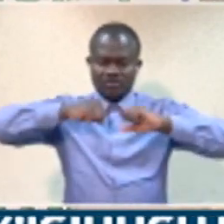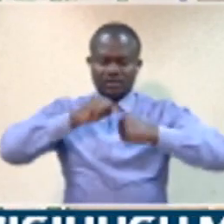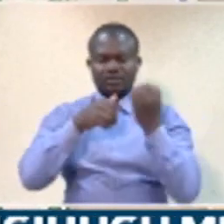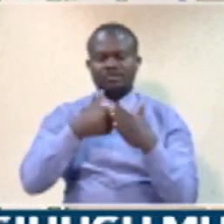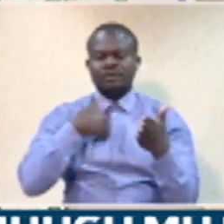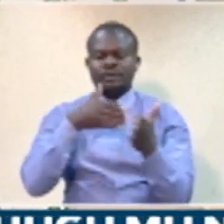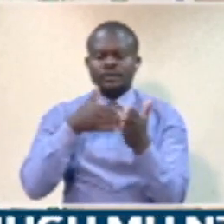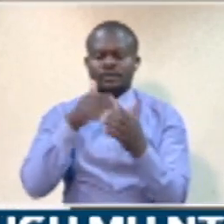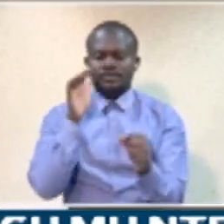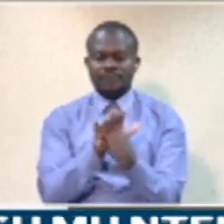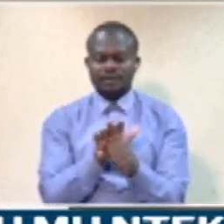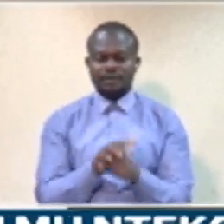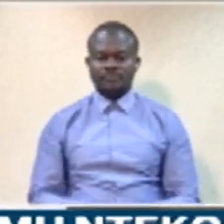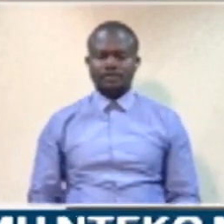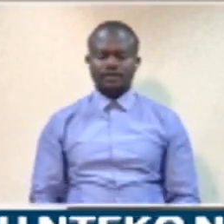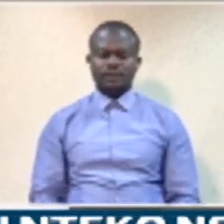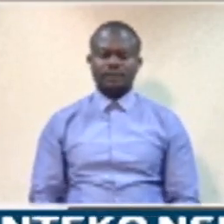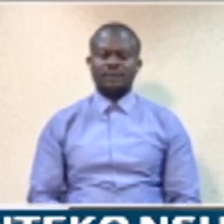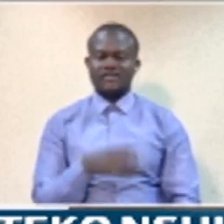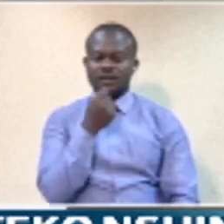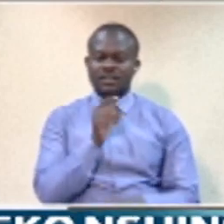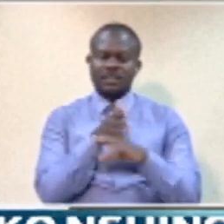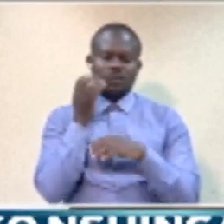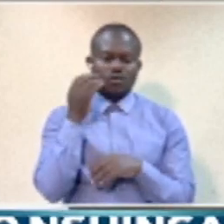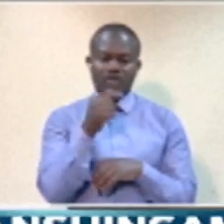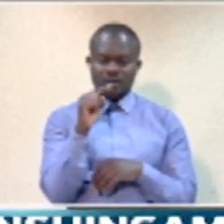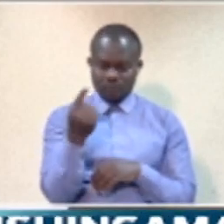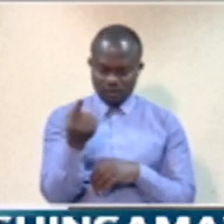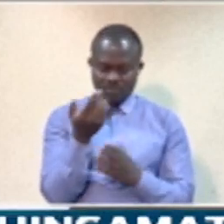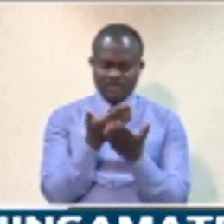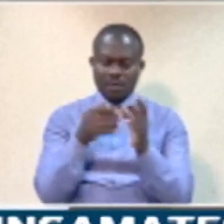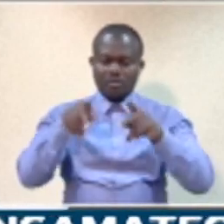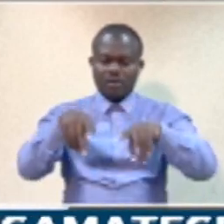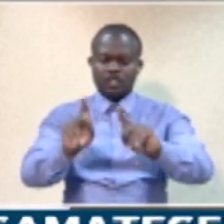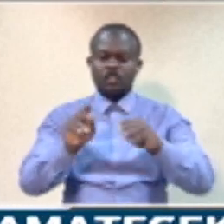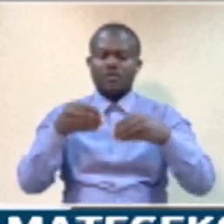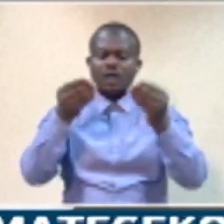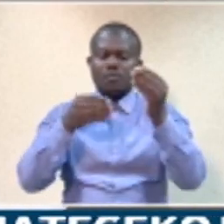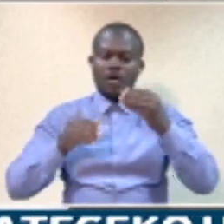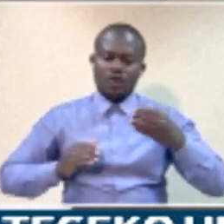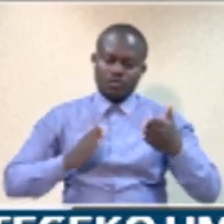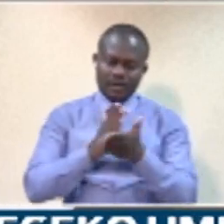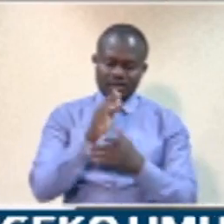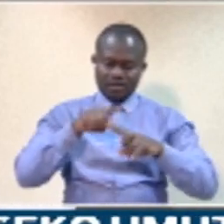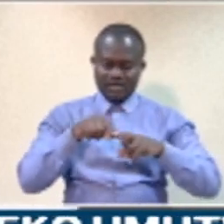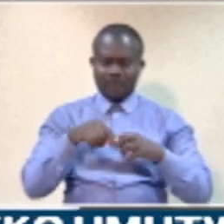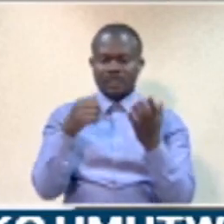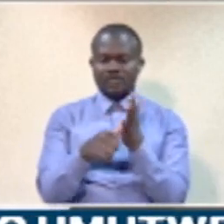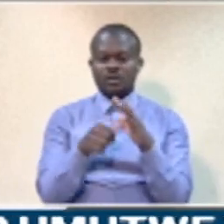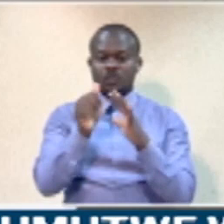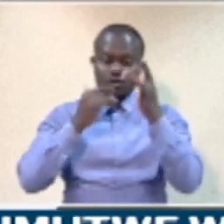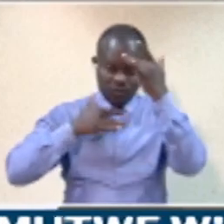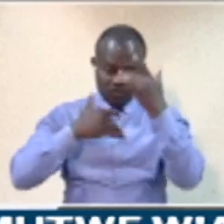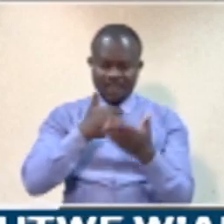bahura n'inzitizi zimwe na zimwe imiti irenze ukwezi kumwe umuntu aba agomba gusaba autorisation bakamuha uburenganzira bitewe n'ikibazo uwo murwayi